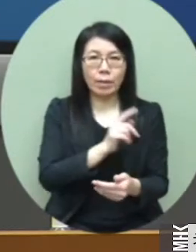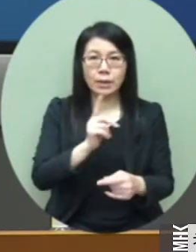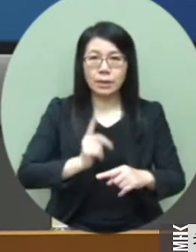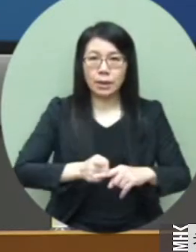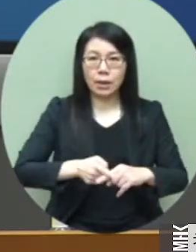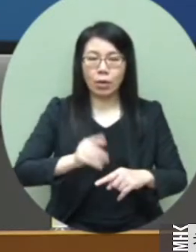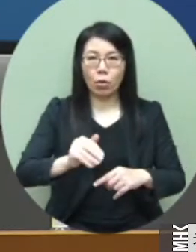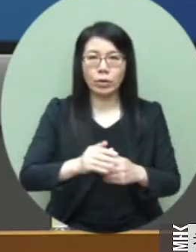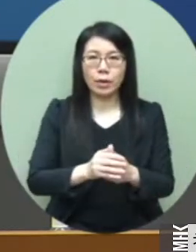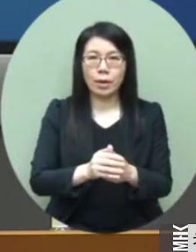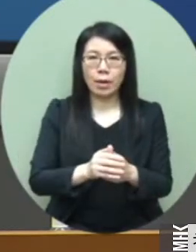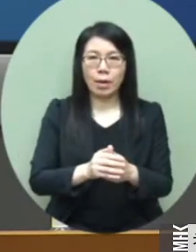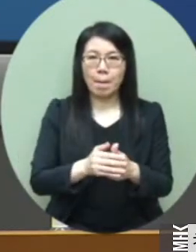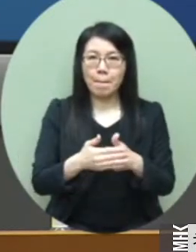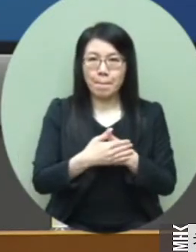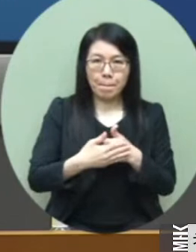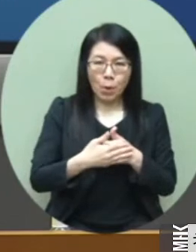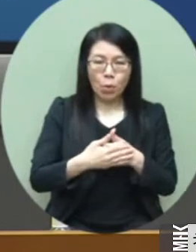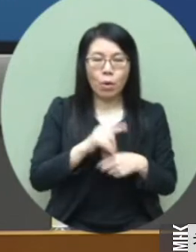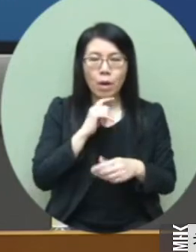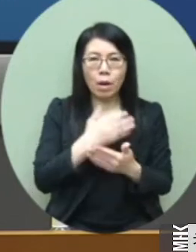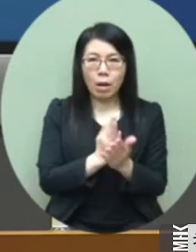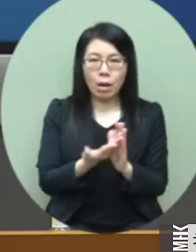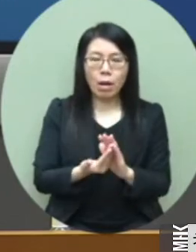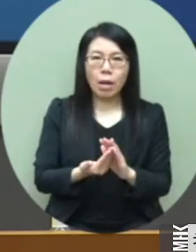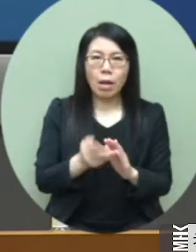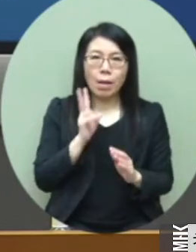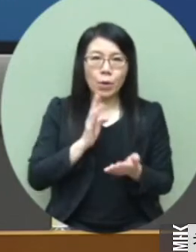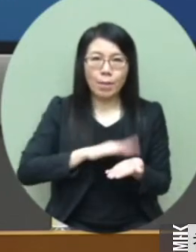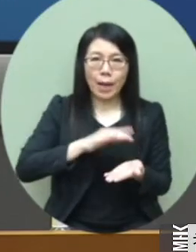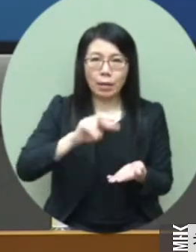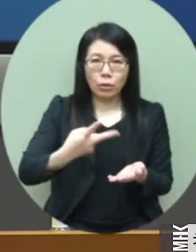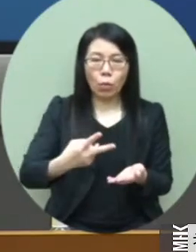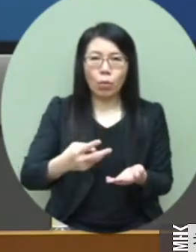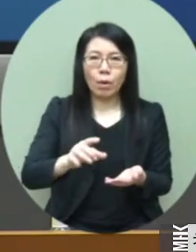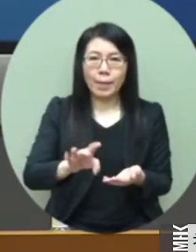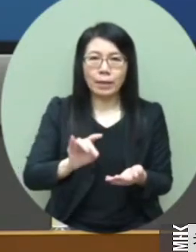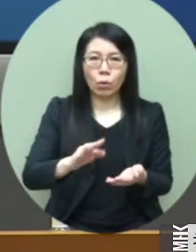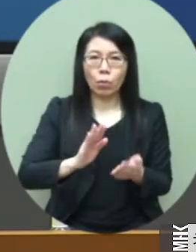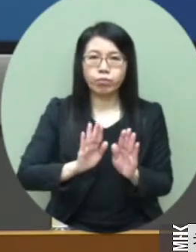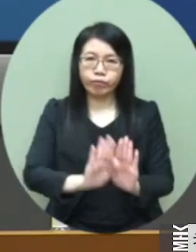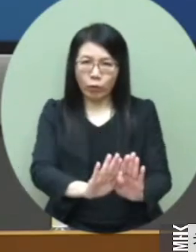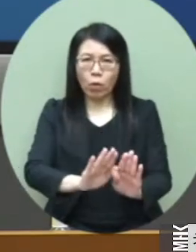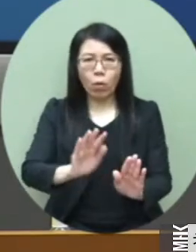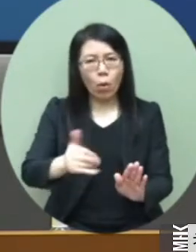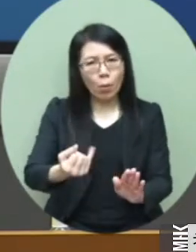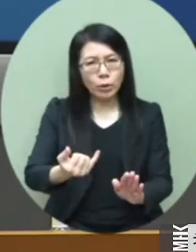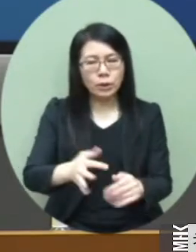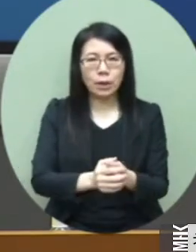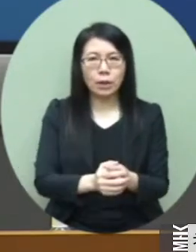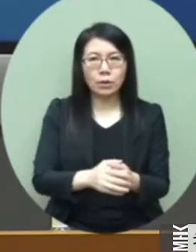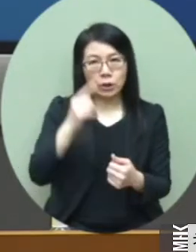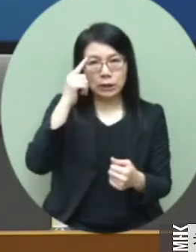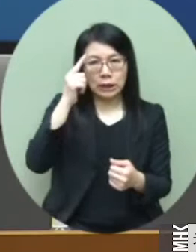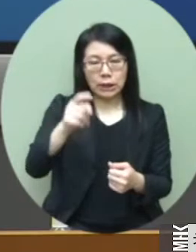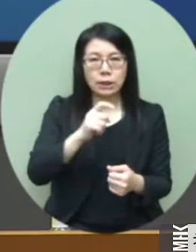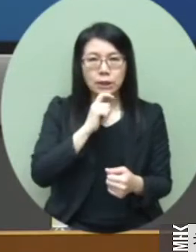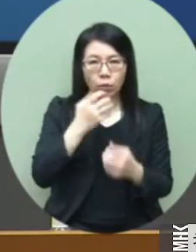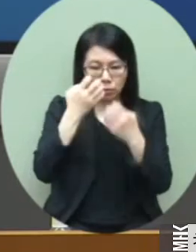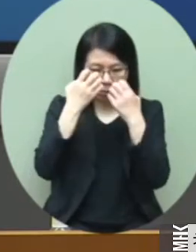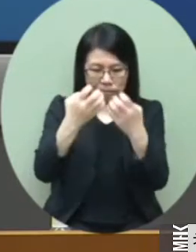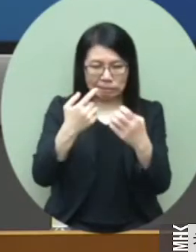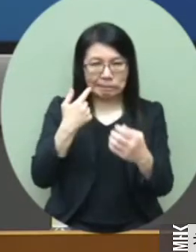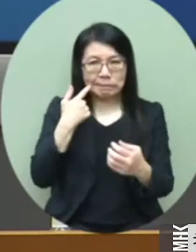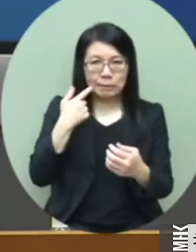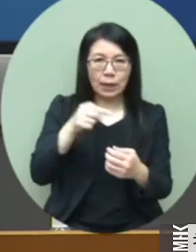这些变种病毒，所以就是我们就是每天都在监测这些问题。当然